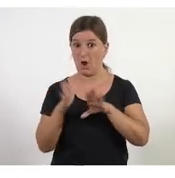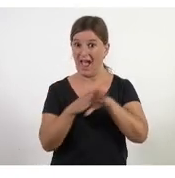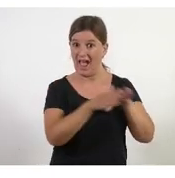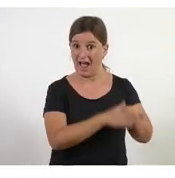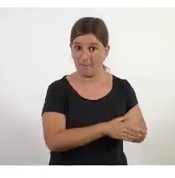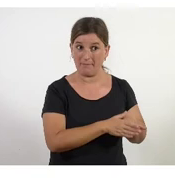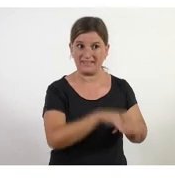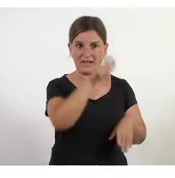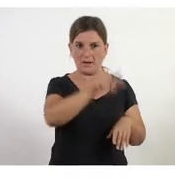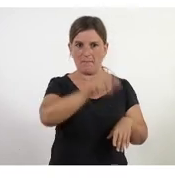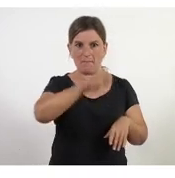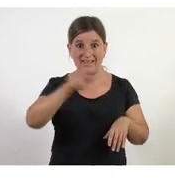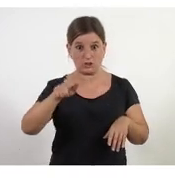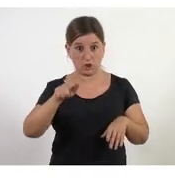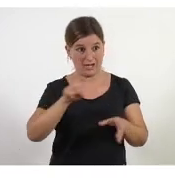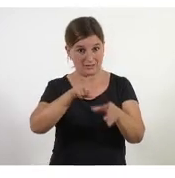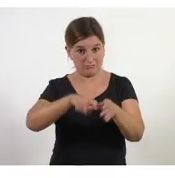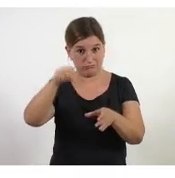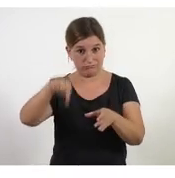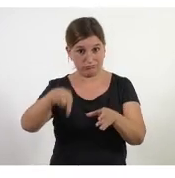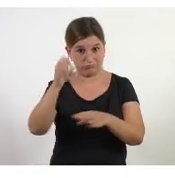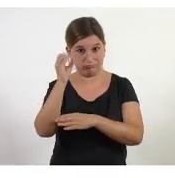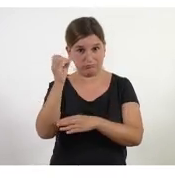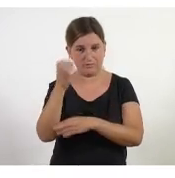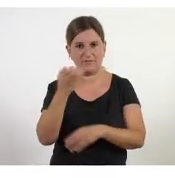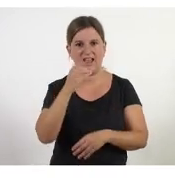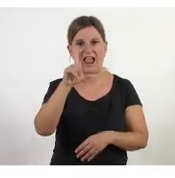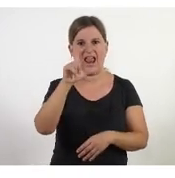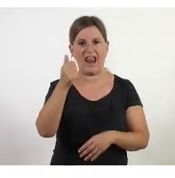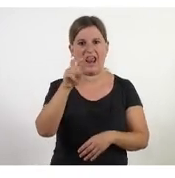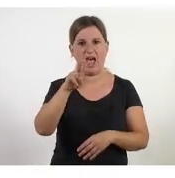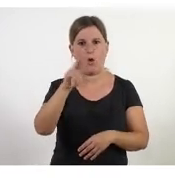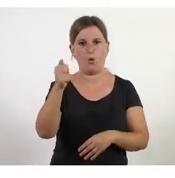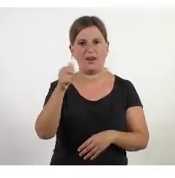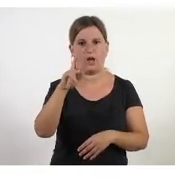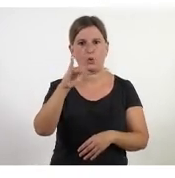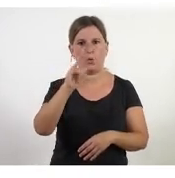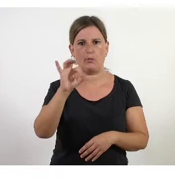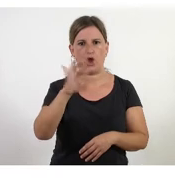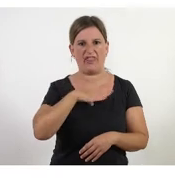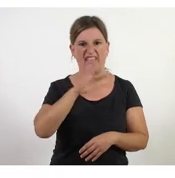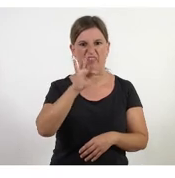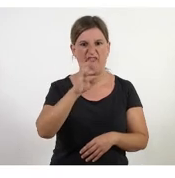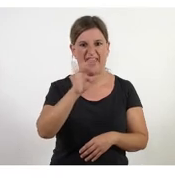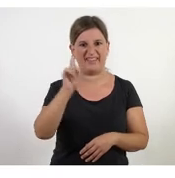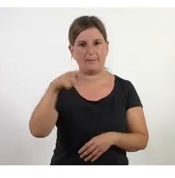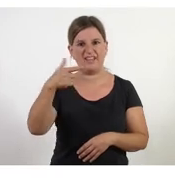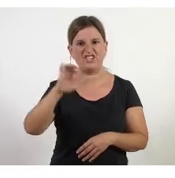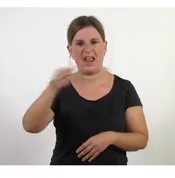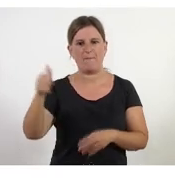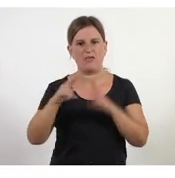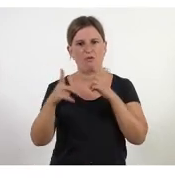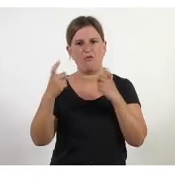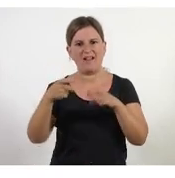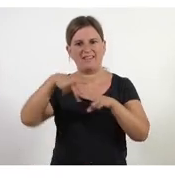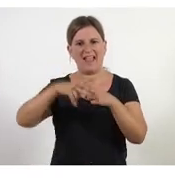de persones que han assistit, i la Laura Rubio de la FEDE i la Gemma ens comenten que troben a faltar eines